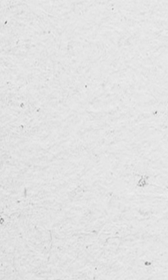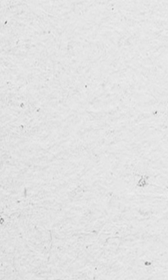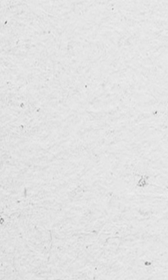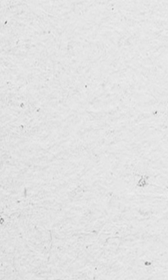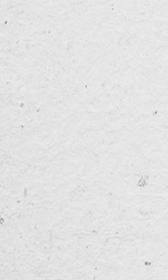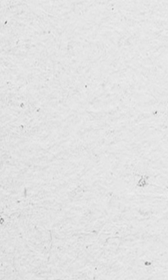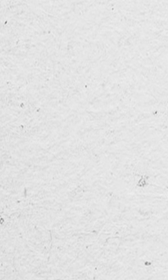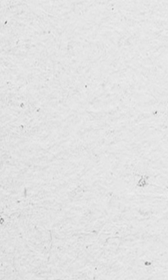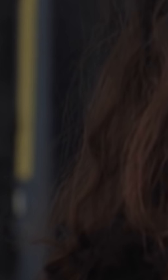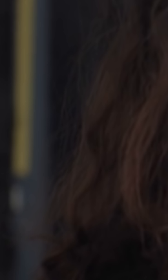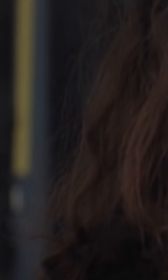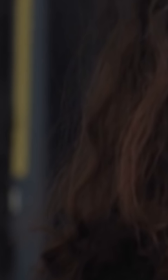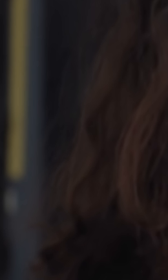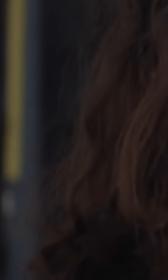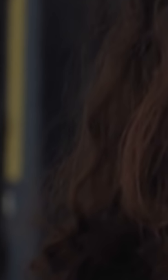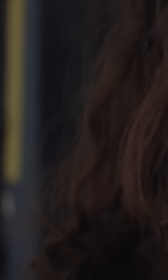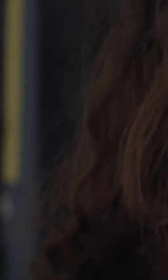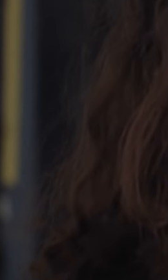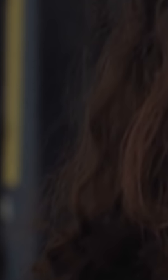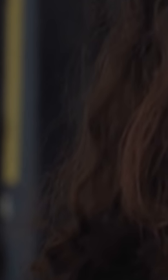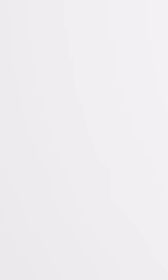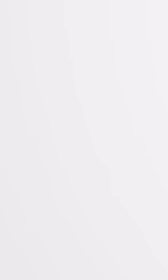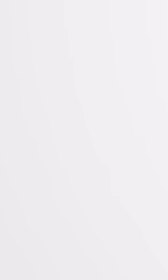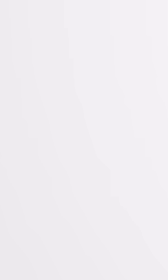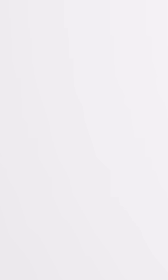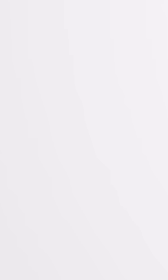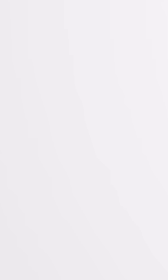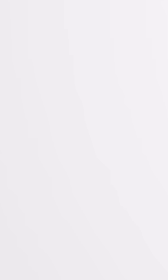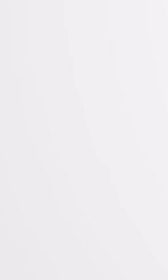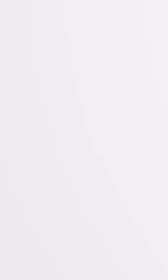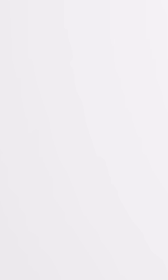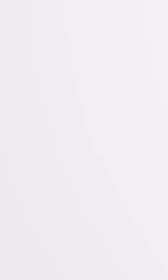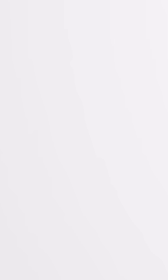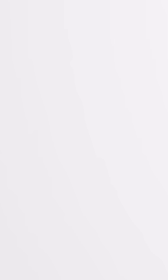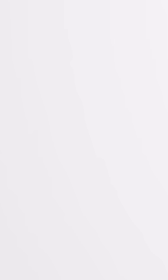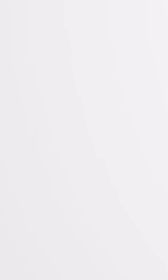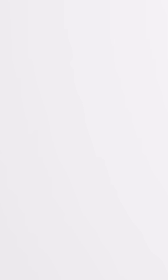כאן 11. חוזרת לי הביתה.